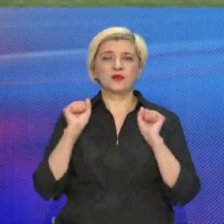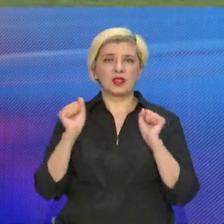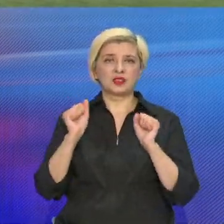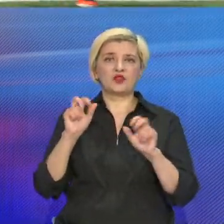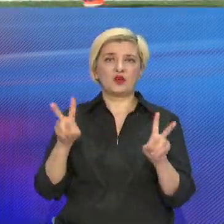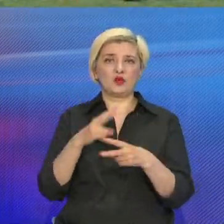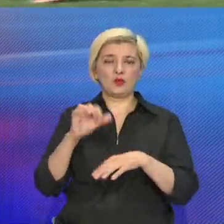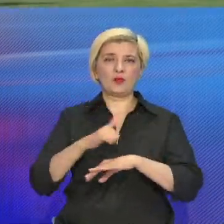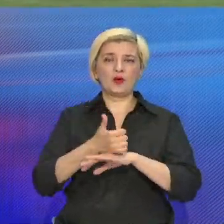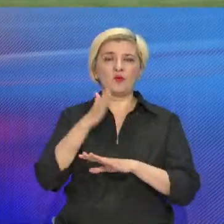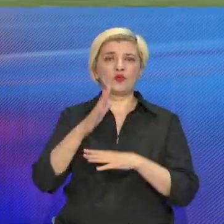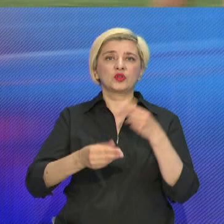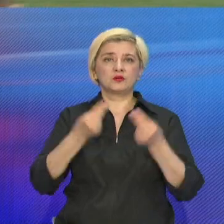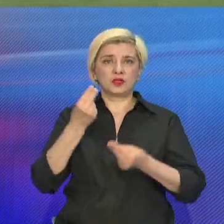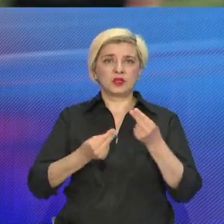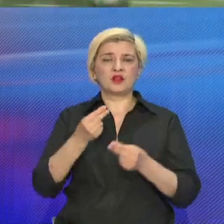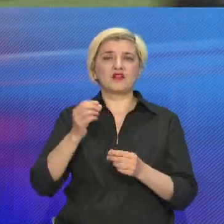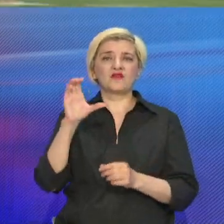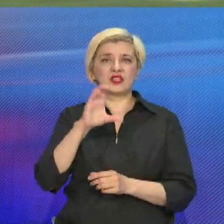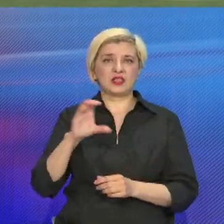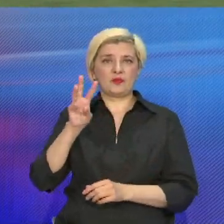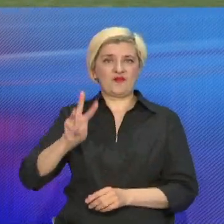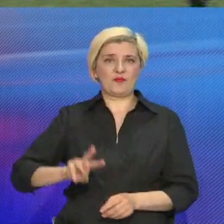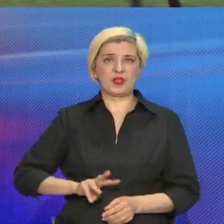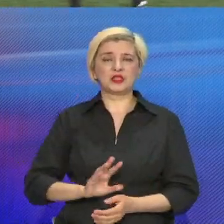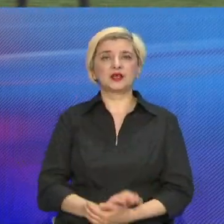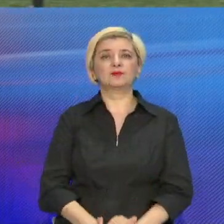будзе разыграны ў верасні ў Мінску.